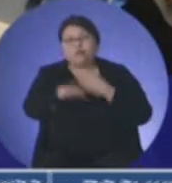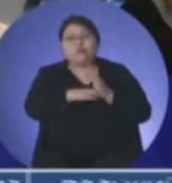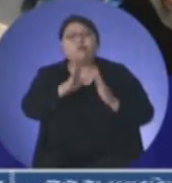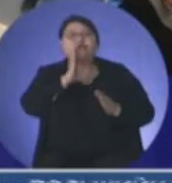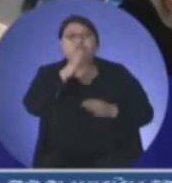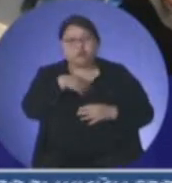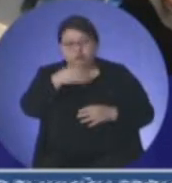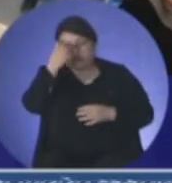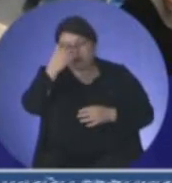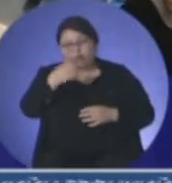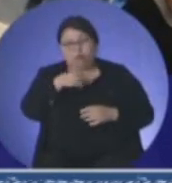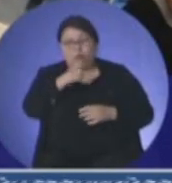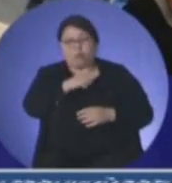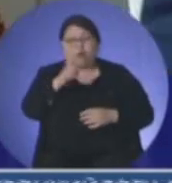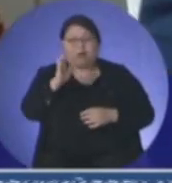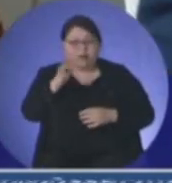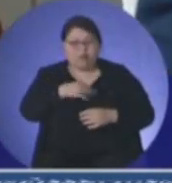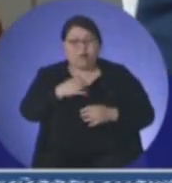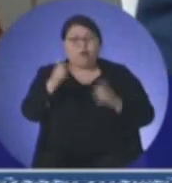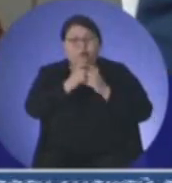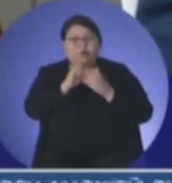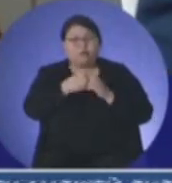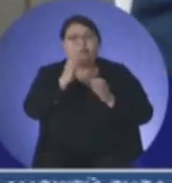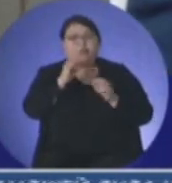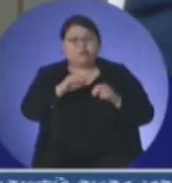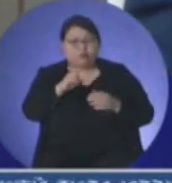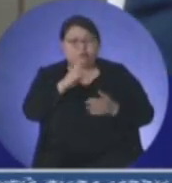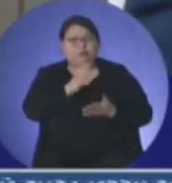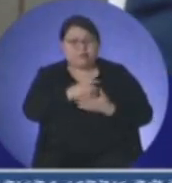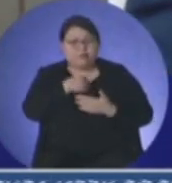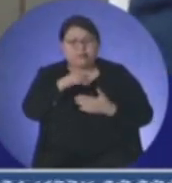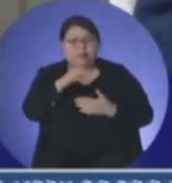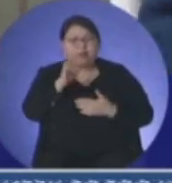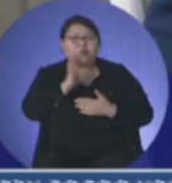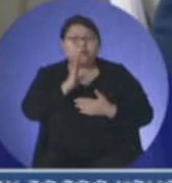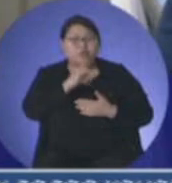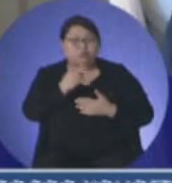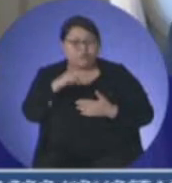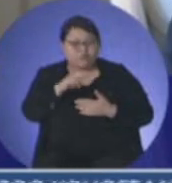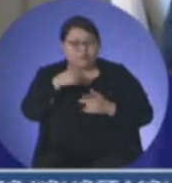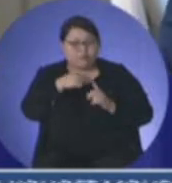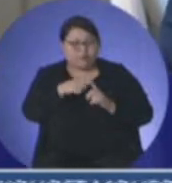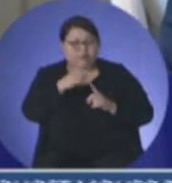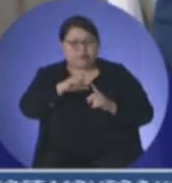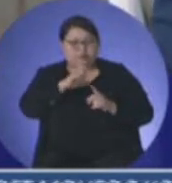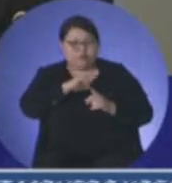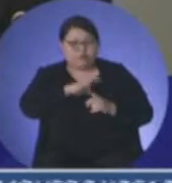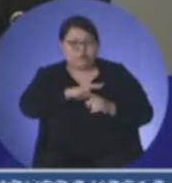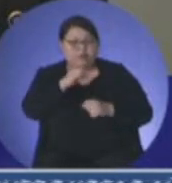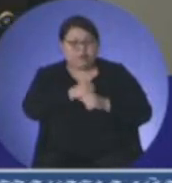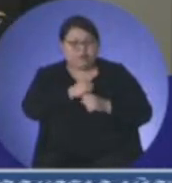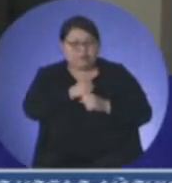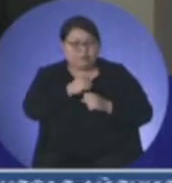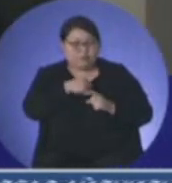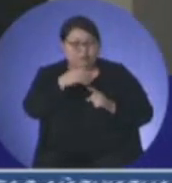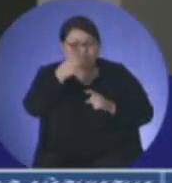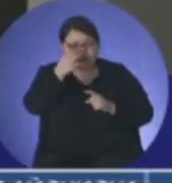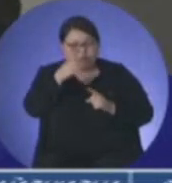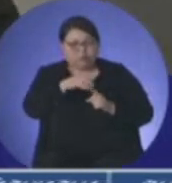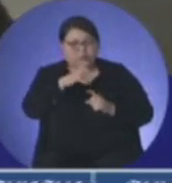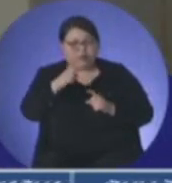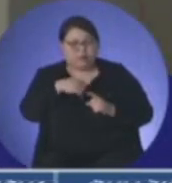хувийн байгууллагын төлөөллөлтөд уулзалт хийдэг боломжтой болсон. За энэ удаагийн уулзалтыг хүний эрхийн төлөө ажилладаг төр болон төрийн бус